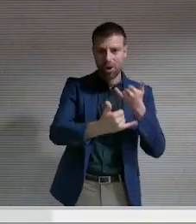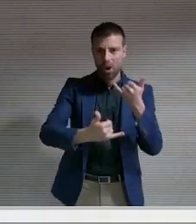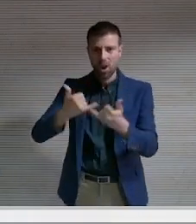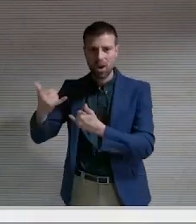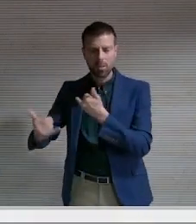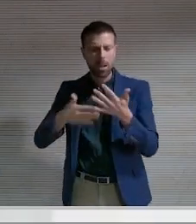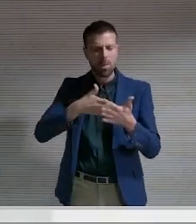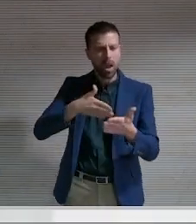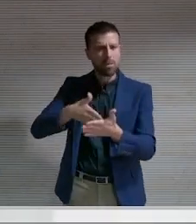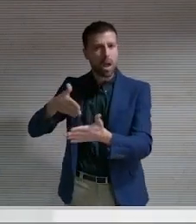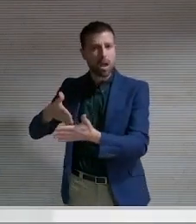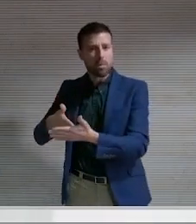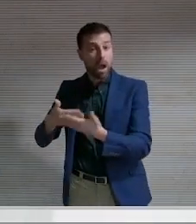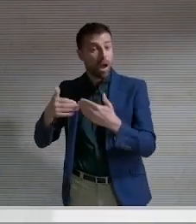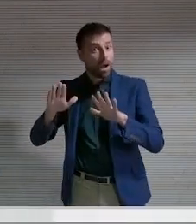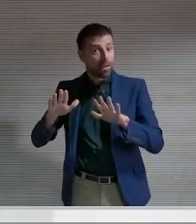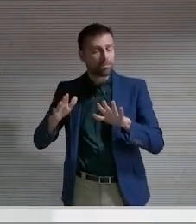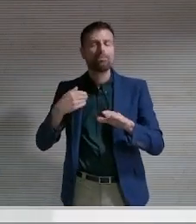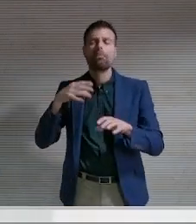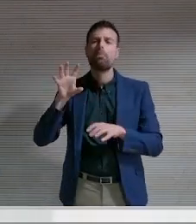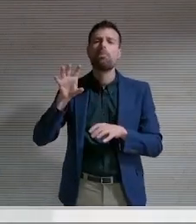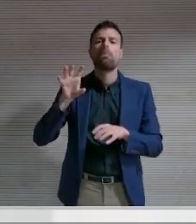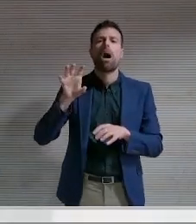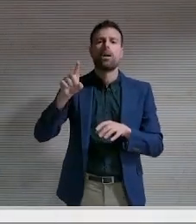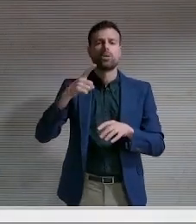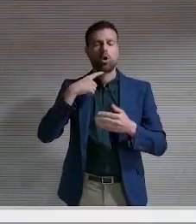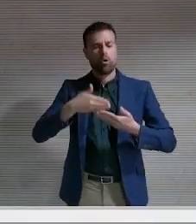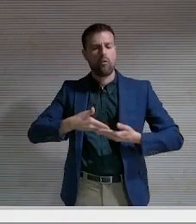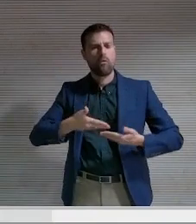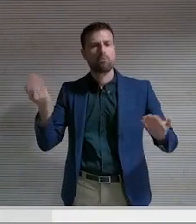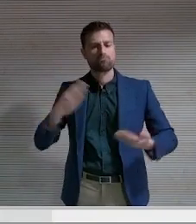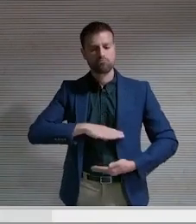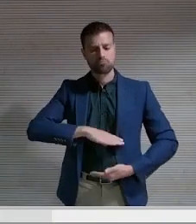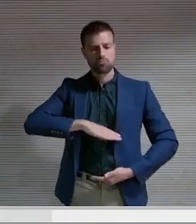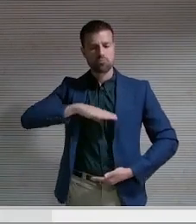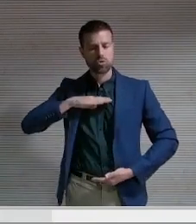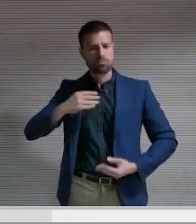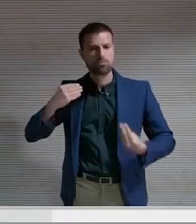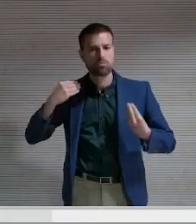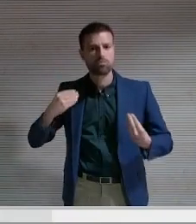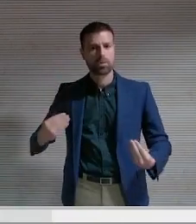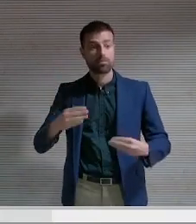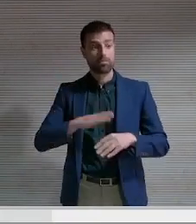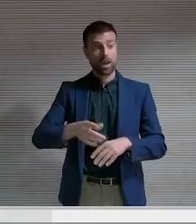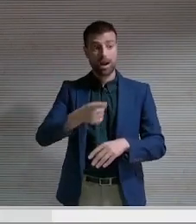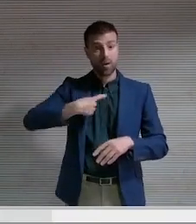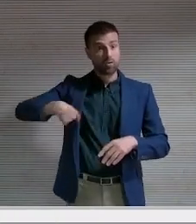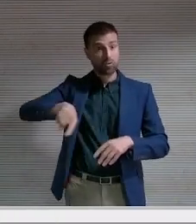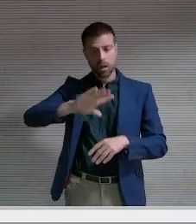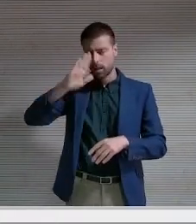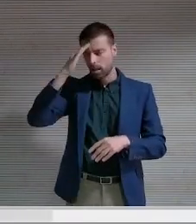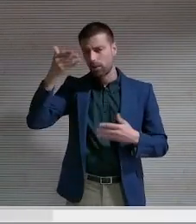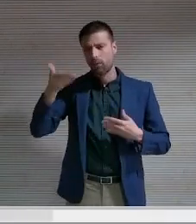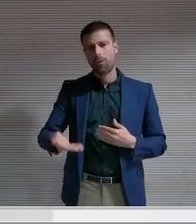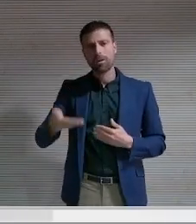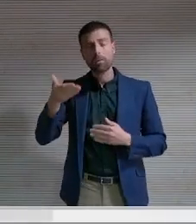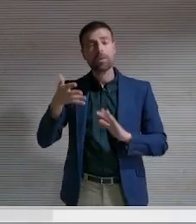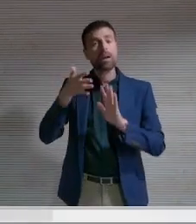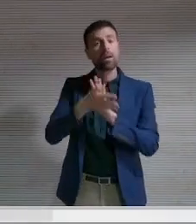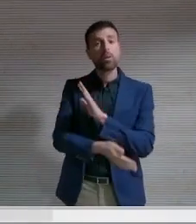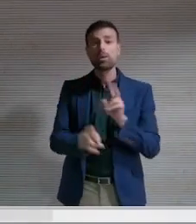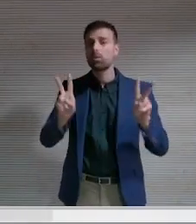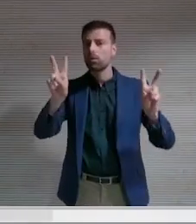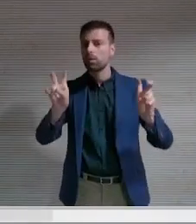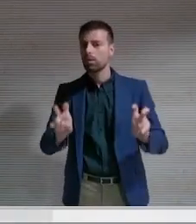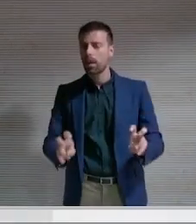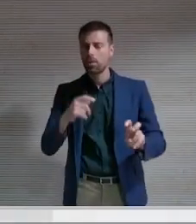dificultats, el país ha recuperat la confiança en si mateix. I per nosaltres això és fonamental, perquè és un element que va